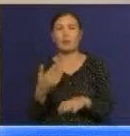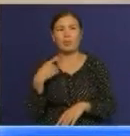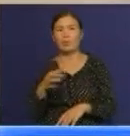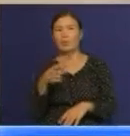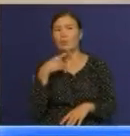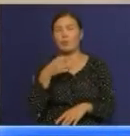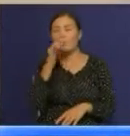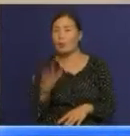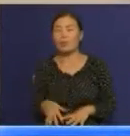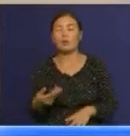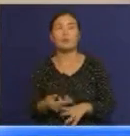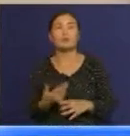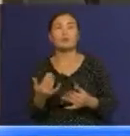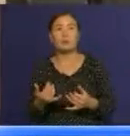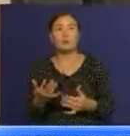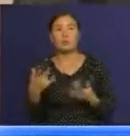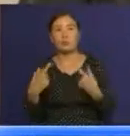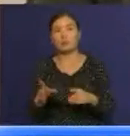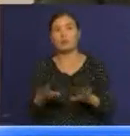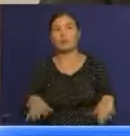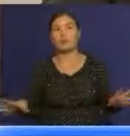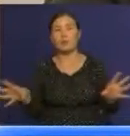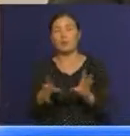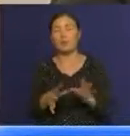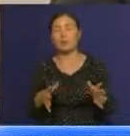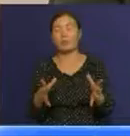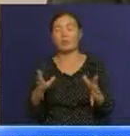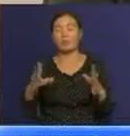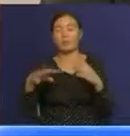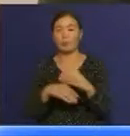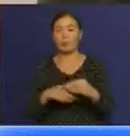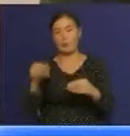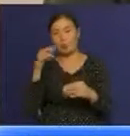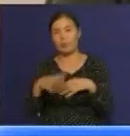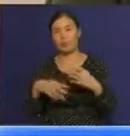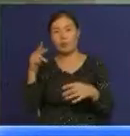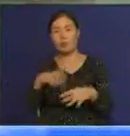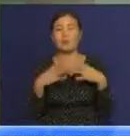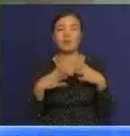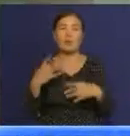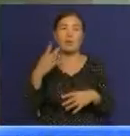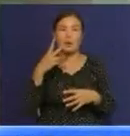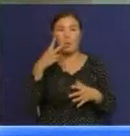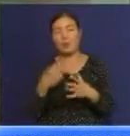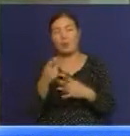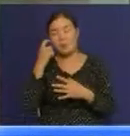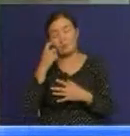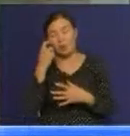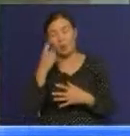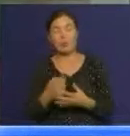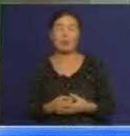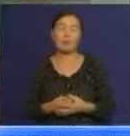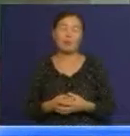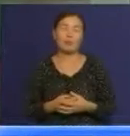әлеуметтік ортадан қашатын балалар бүгінде өзге оқушылармен араласа бастады дейді педагог-психологтар. Да, қазіргі таңда